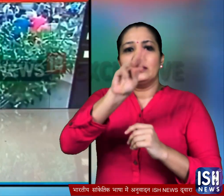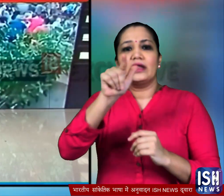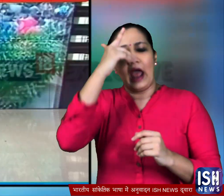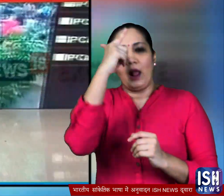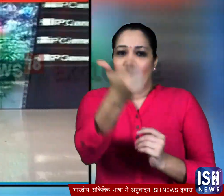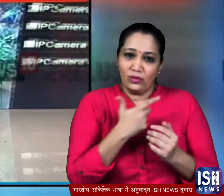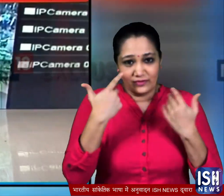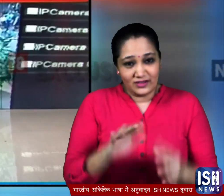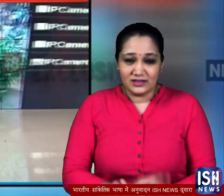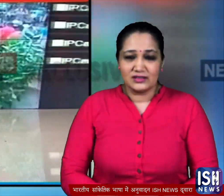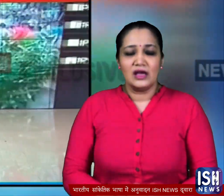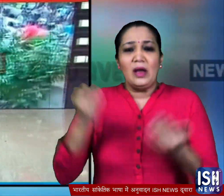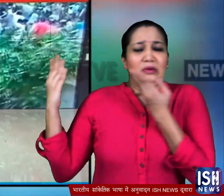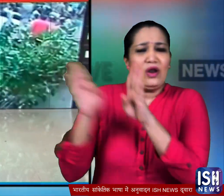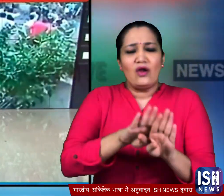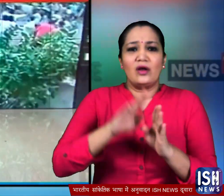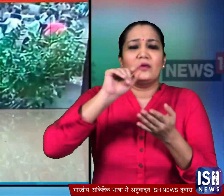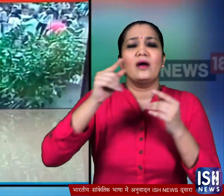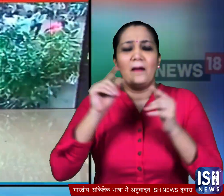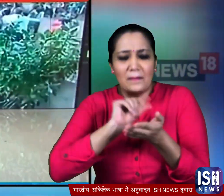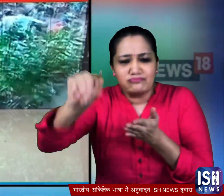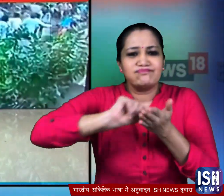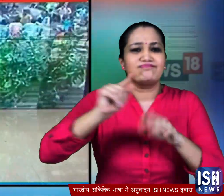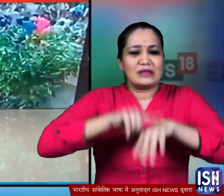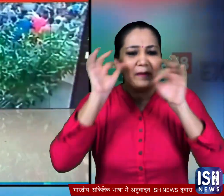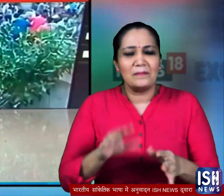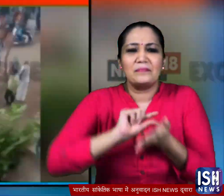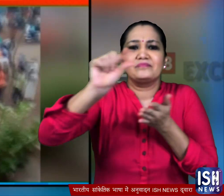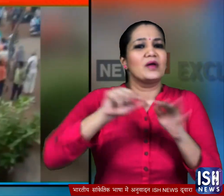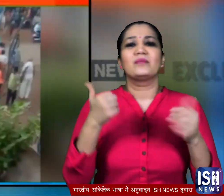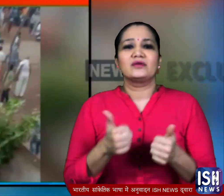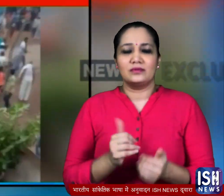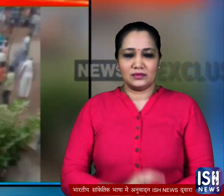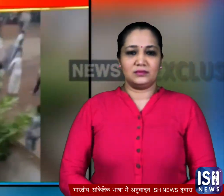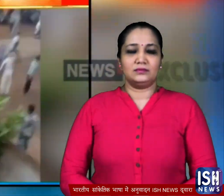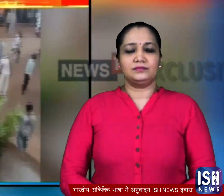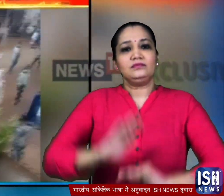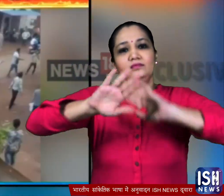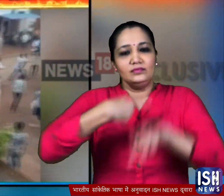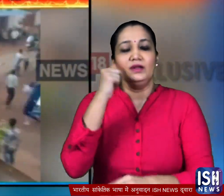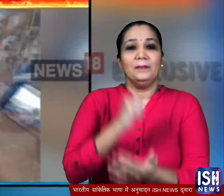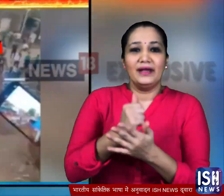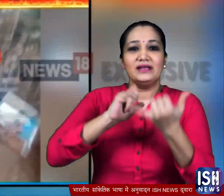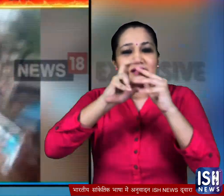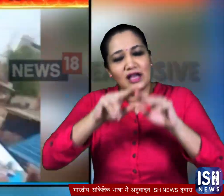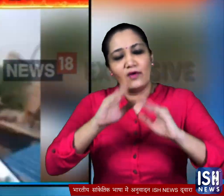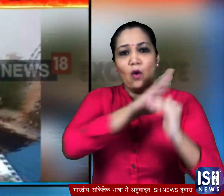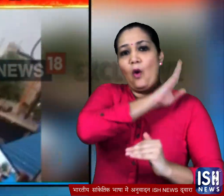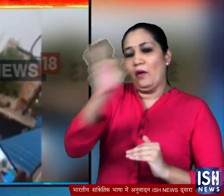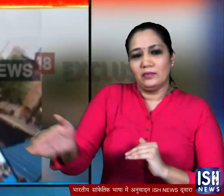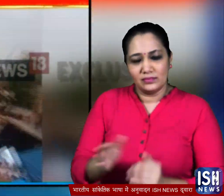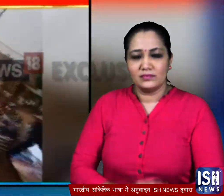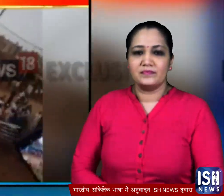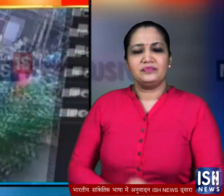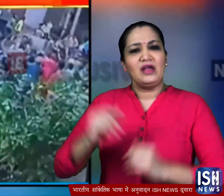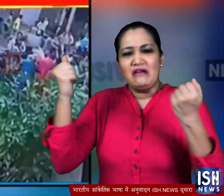का लोन लिया था, लेकिन लॉकडाउन की वजह से वो समय पर किस्त नहीं जमा करा पाए, जिसके बाद बैंक के कर्मचारी उनके घर पर आ धमके